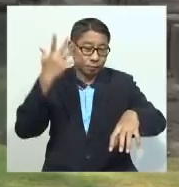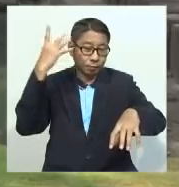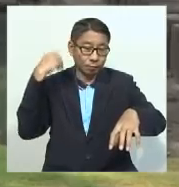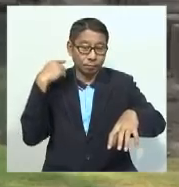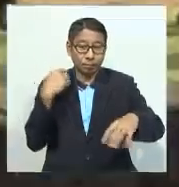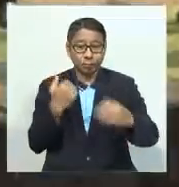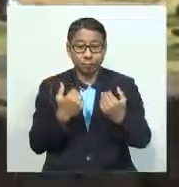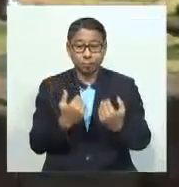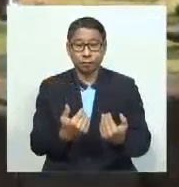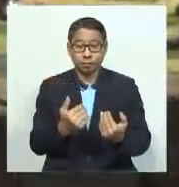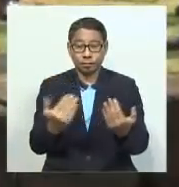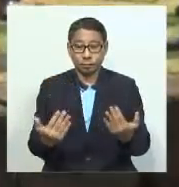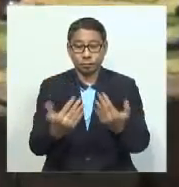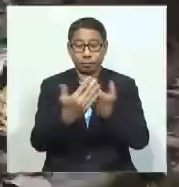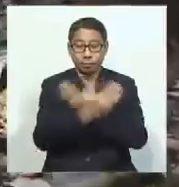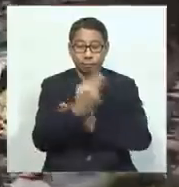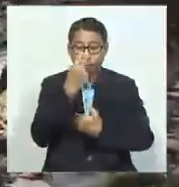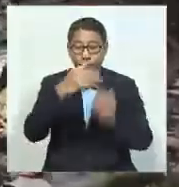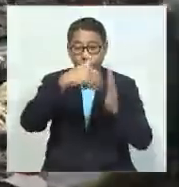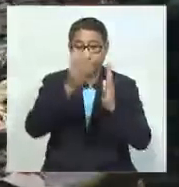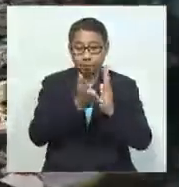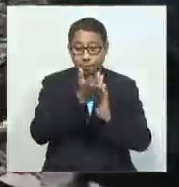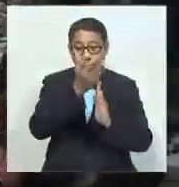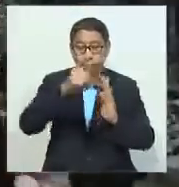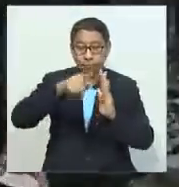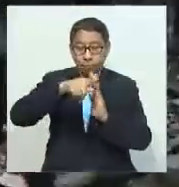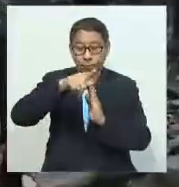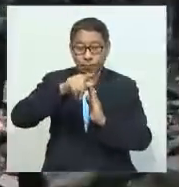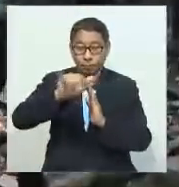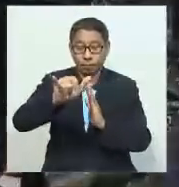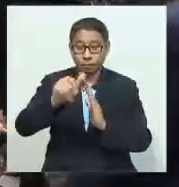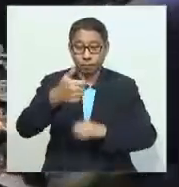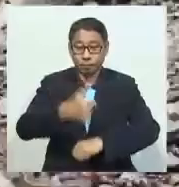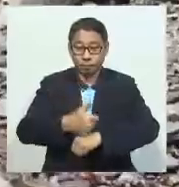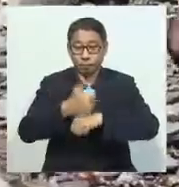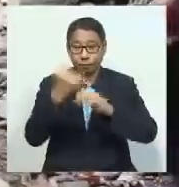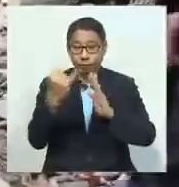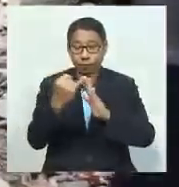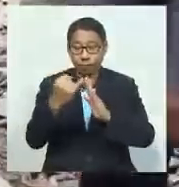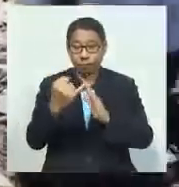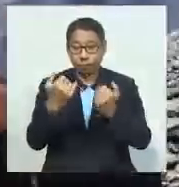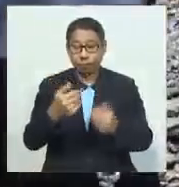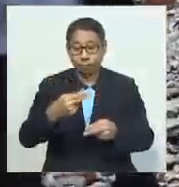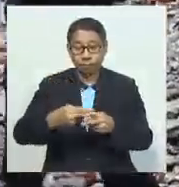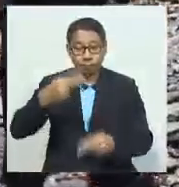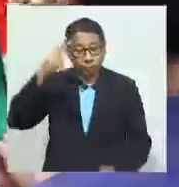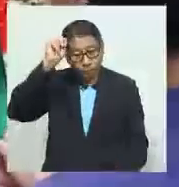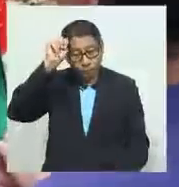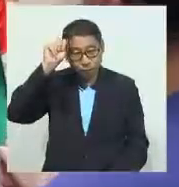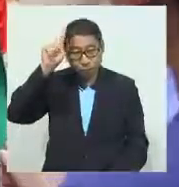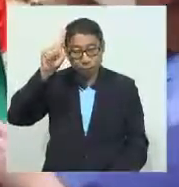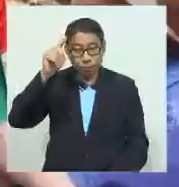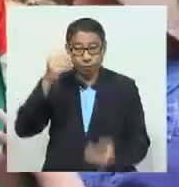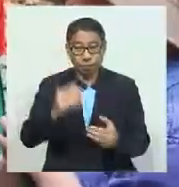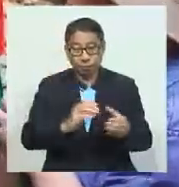ค่ะอืสลับไปดูทางเหนือนะครับจังหวัดพะเยาผู้ว่าราชการจังหวัดคนดังคุณณรงศักดิ์โอสถ